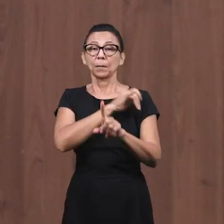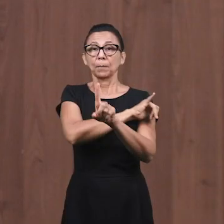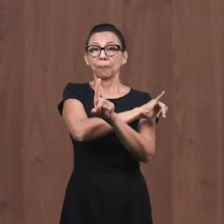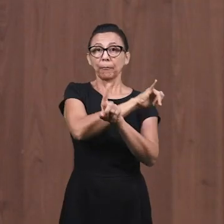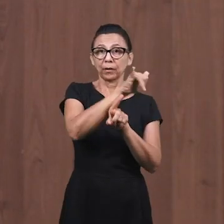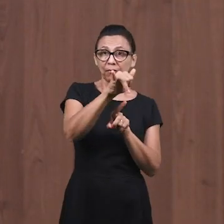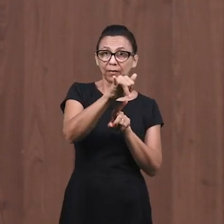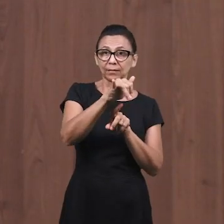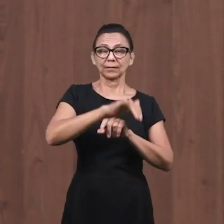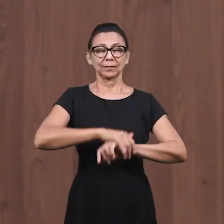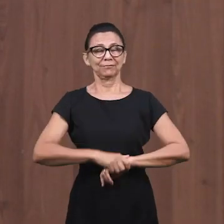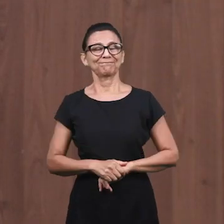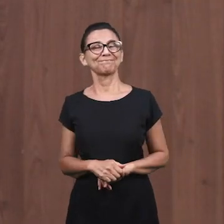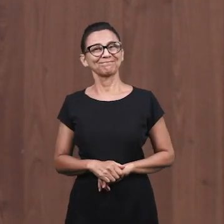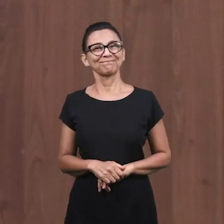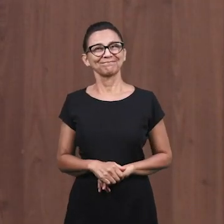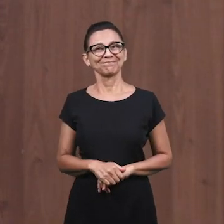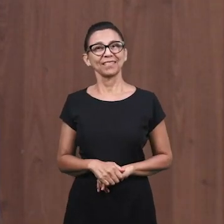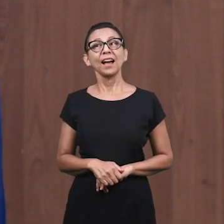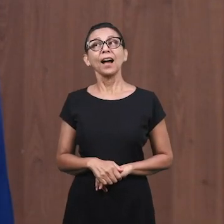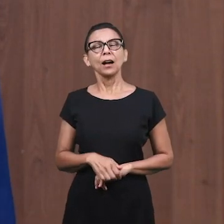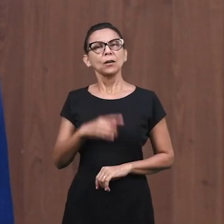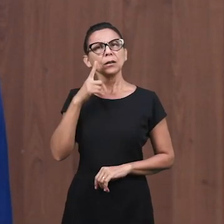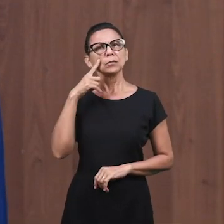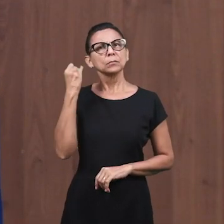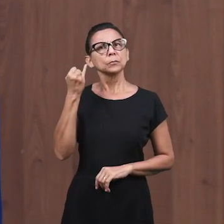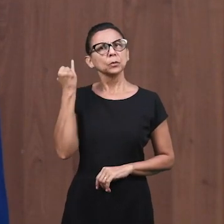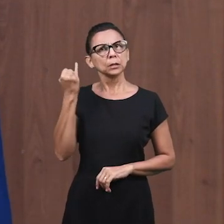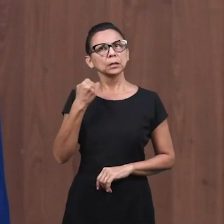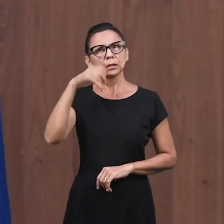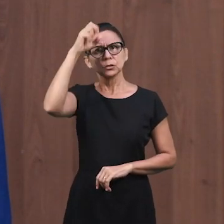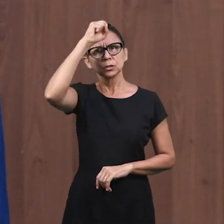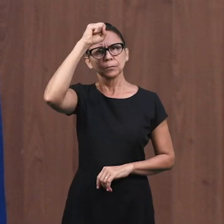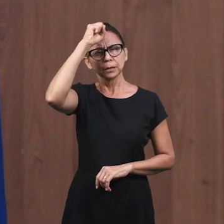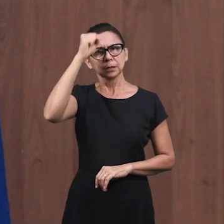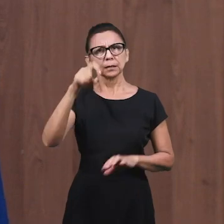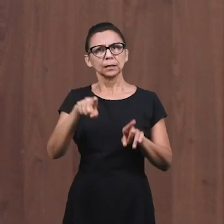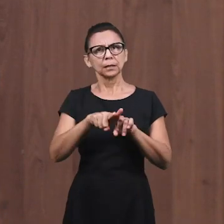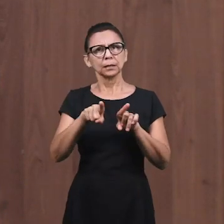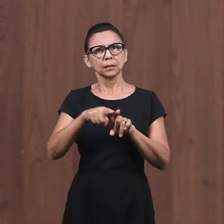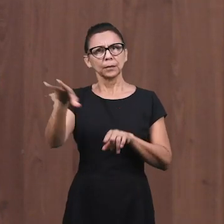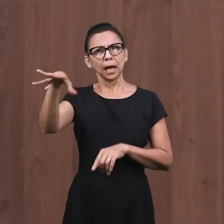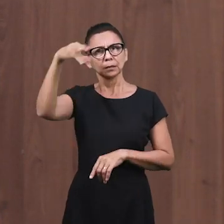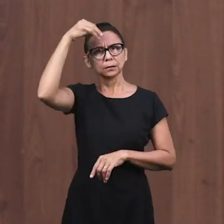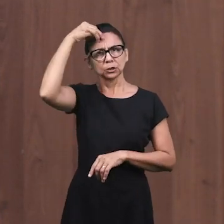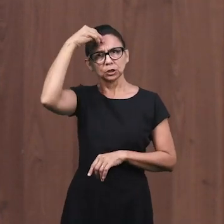l'importance d'apprendre et garder la parole de Dieu.